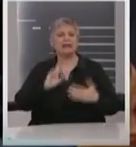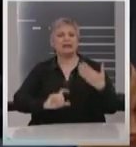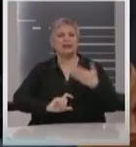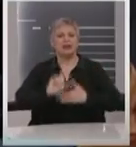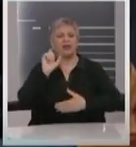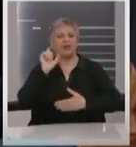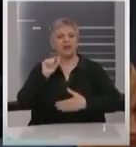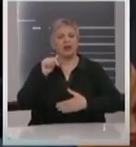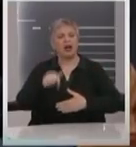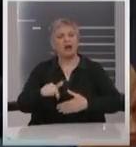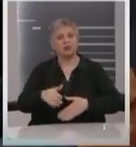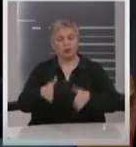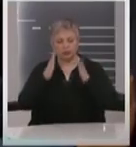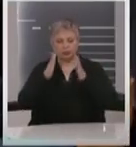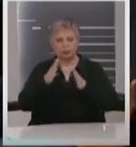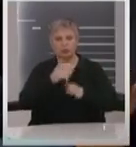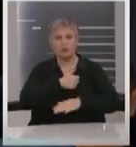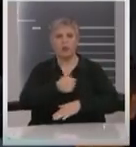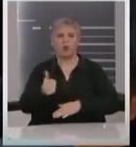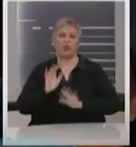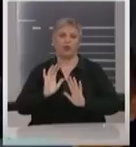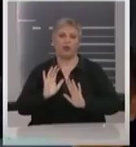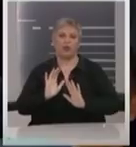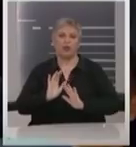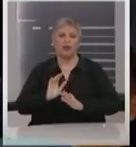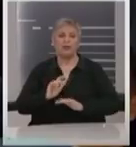αυτήν την κατεύθυνση. Εάν δεν